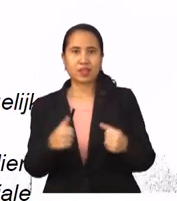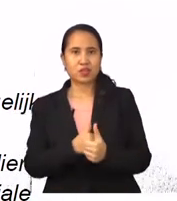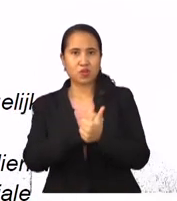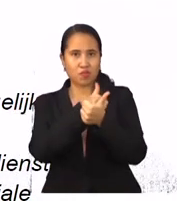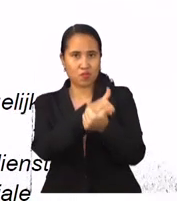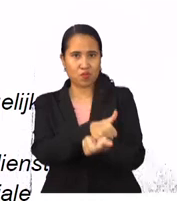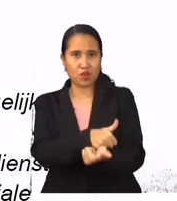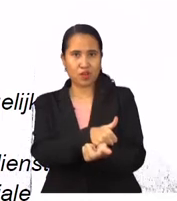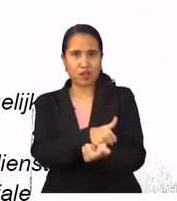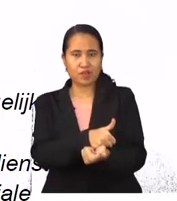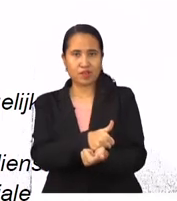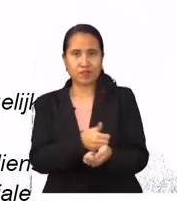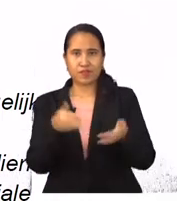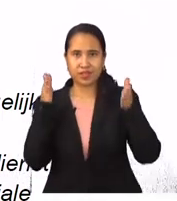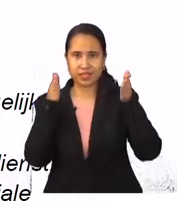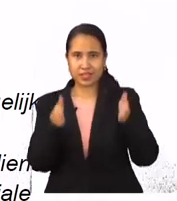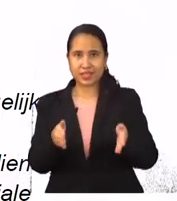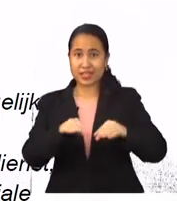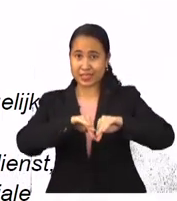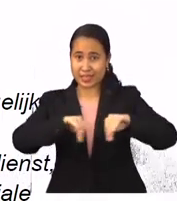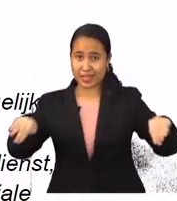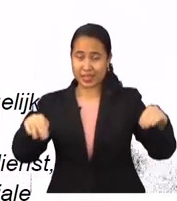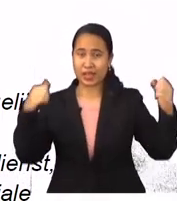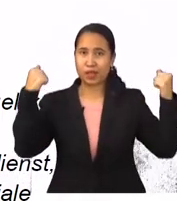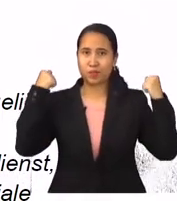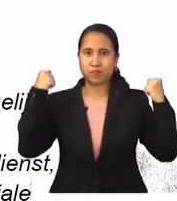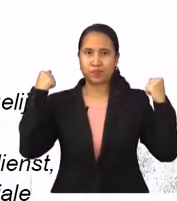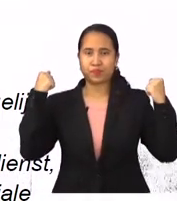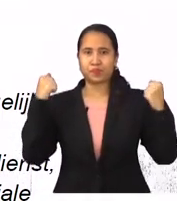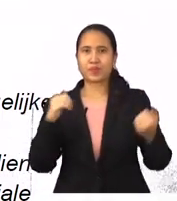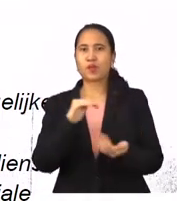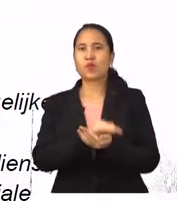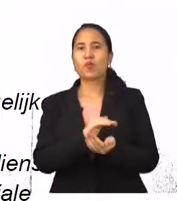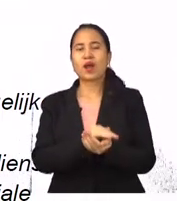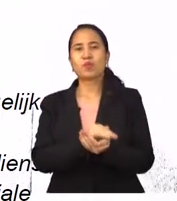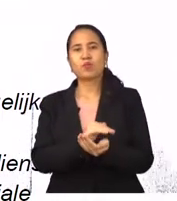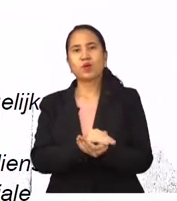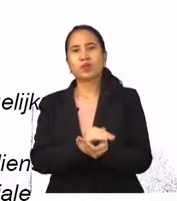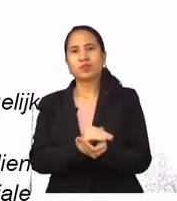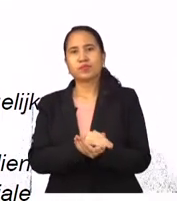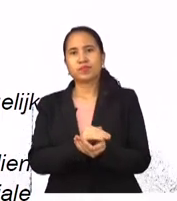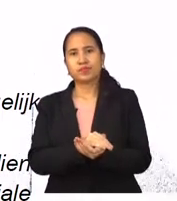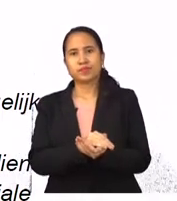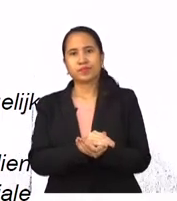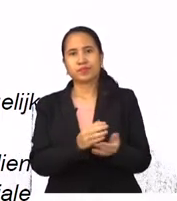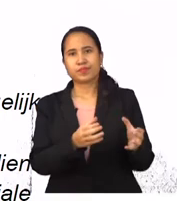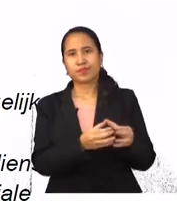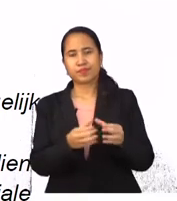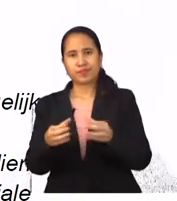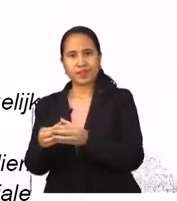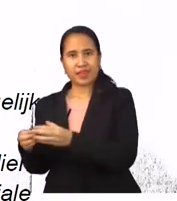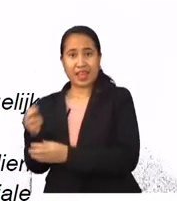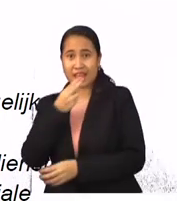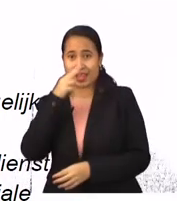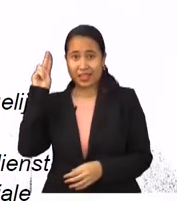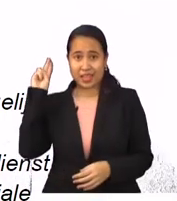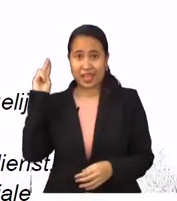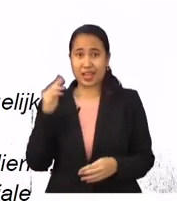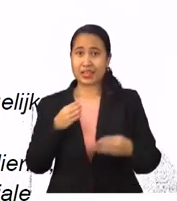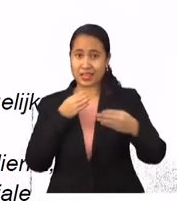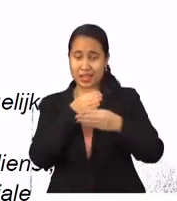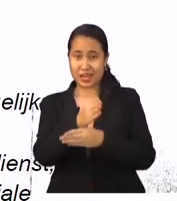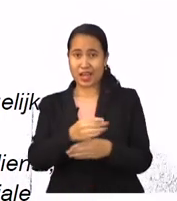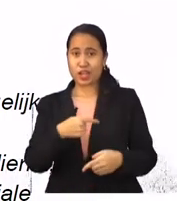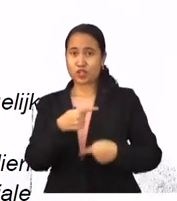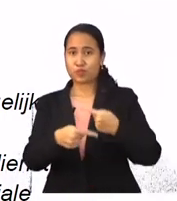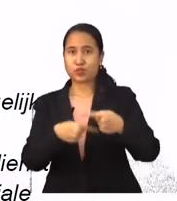rechtsstatelijk beginsel van de scheiding der machten, waarborgen zijn voor een onpartijdige en eerlijke rechtsprocesvoering